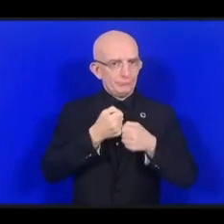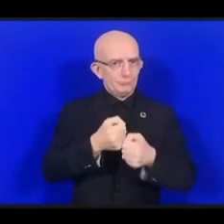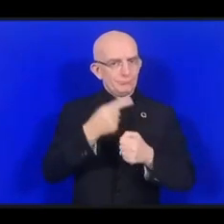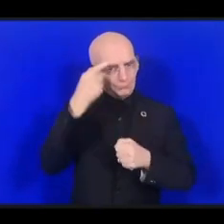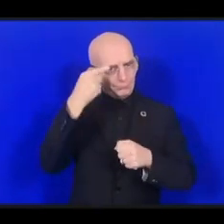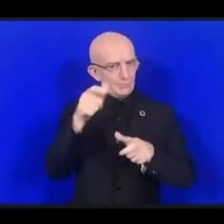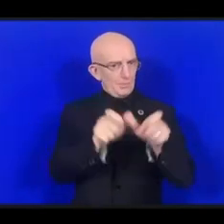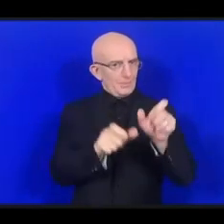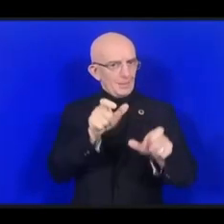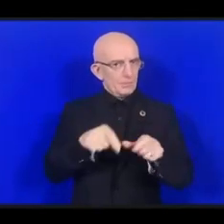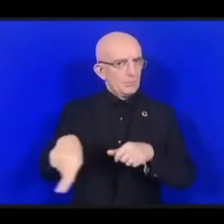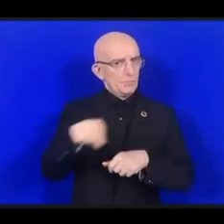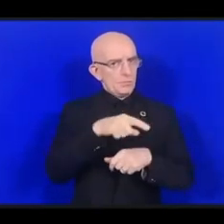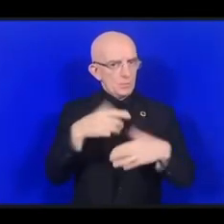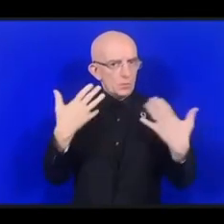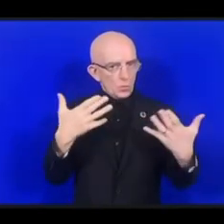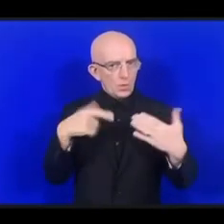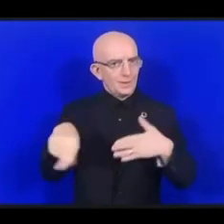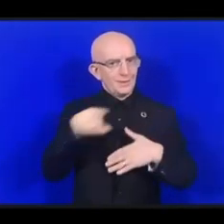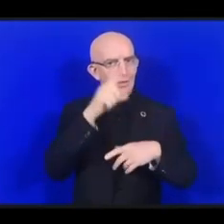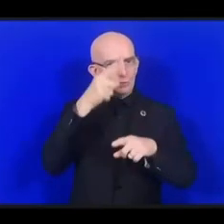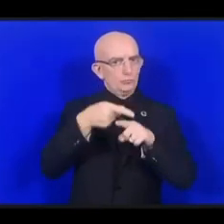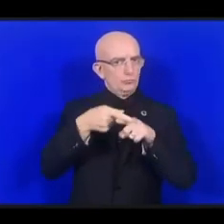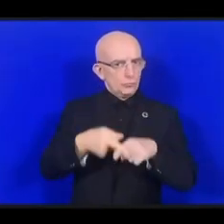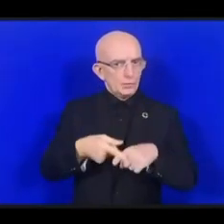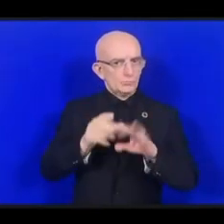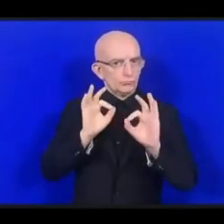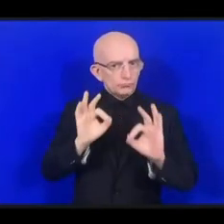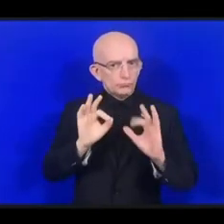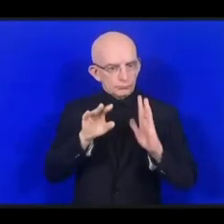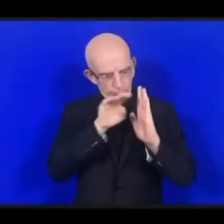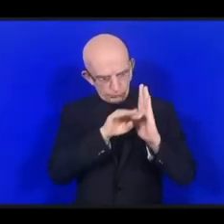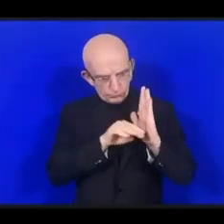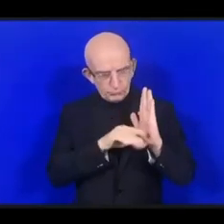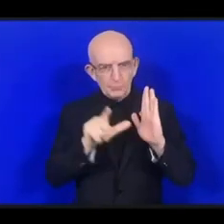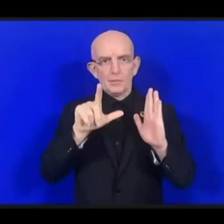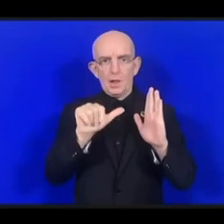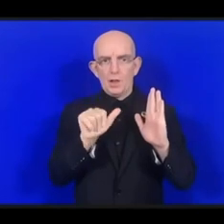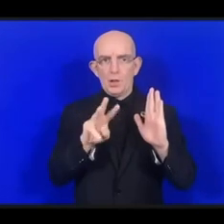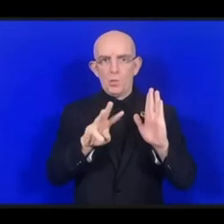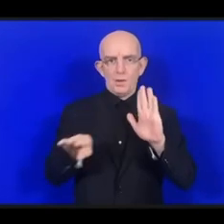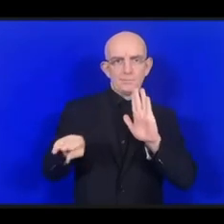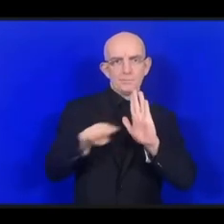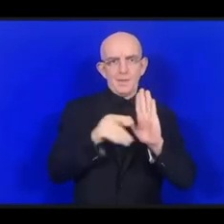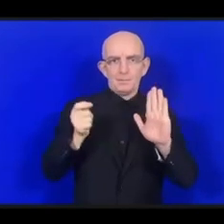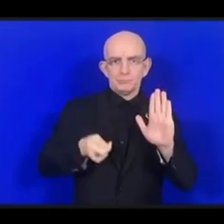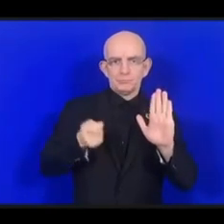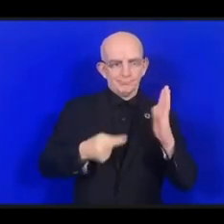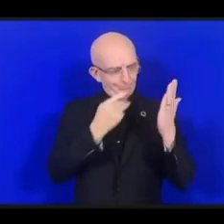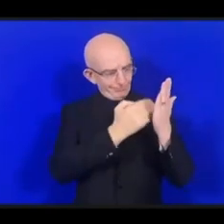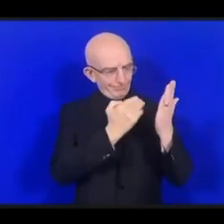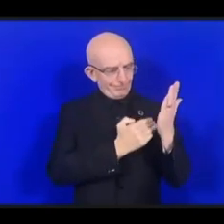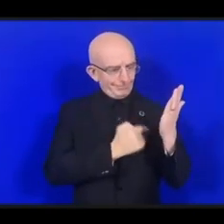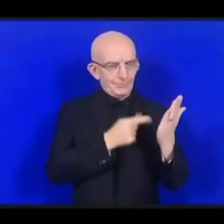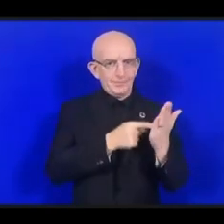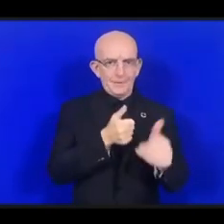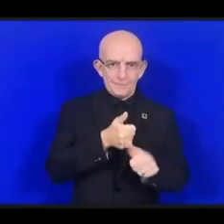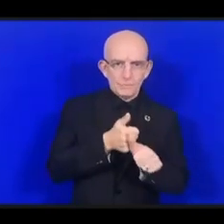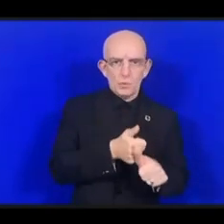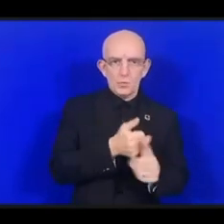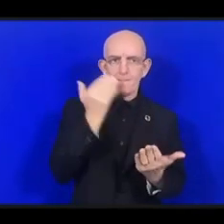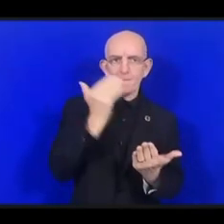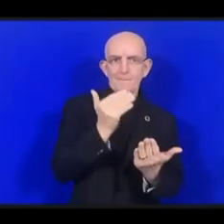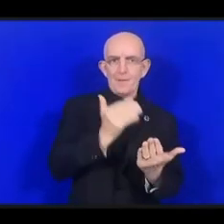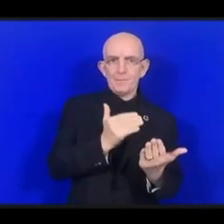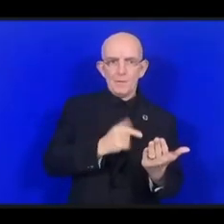保发展透明度，以及保护好百姓的安全和隐私。确实我